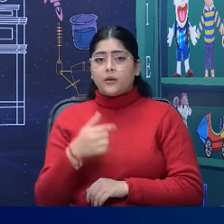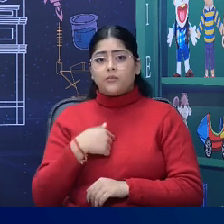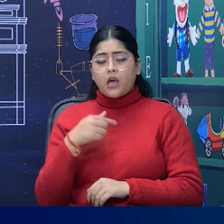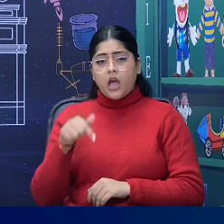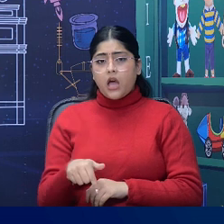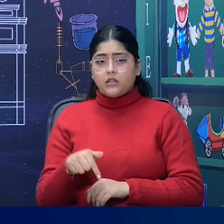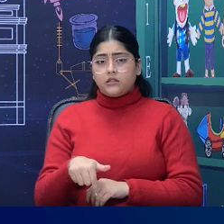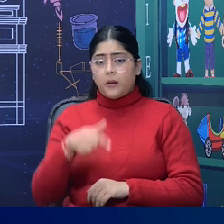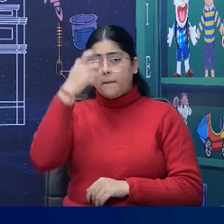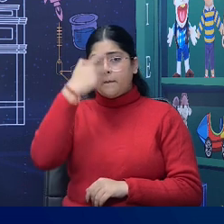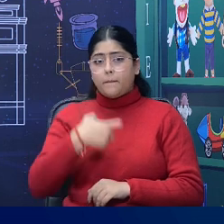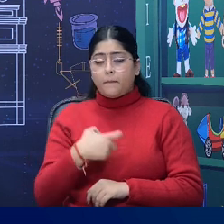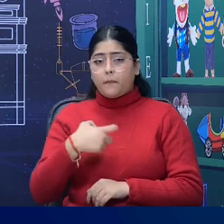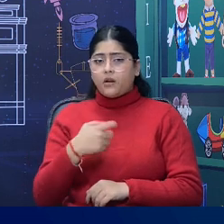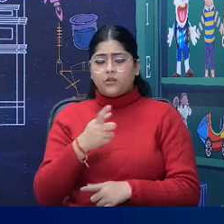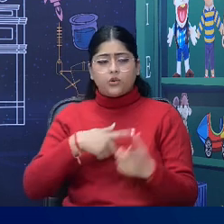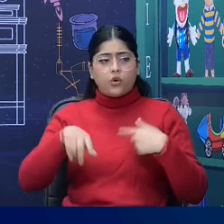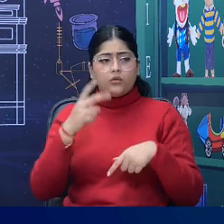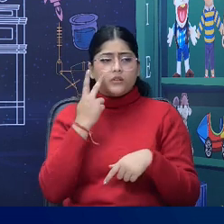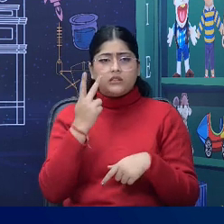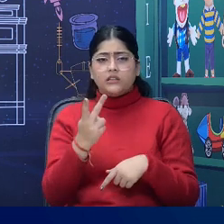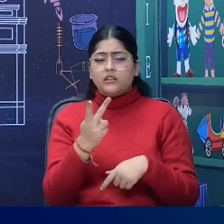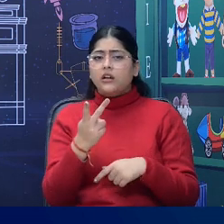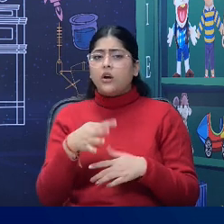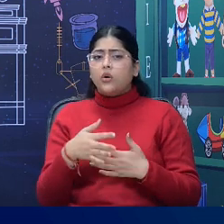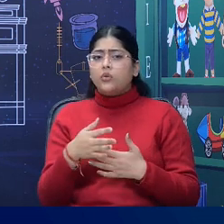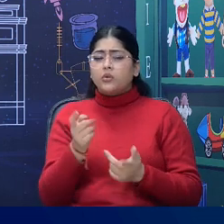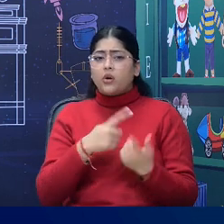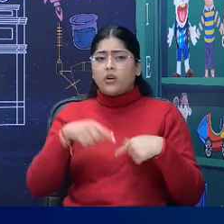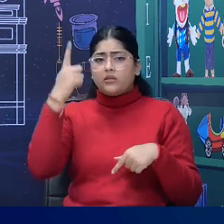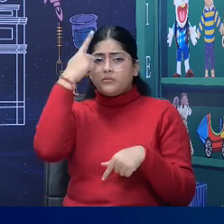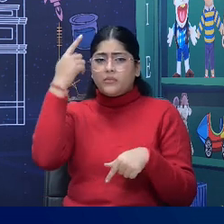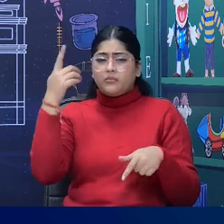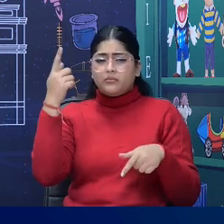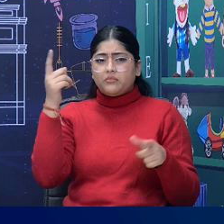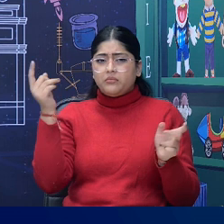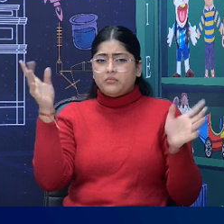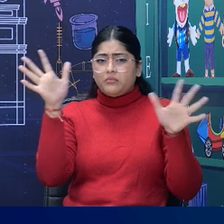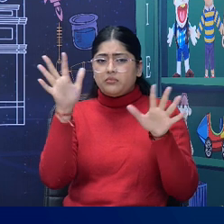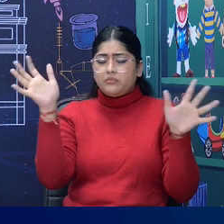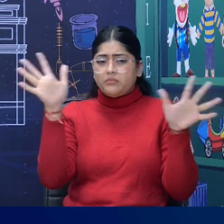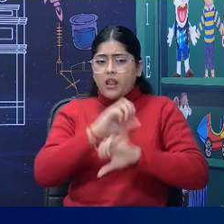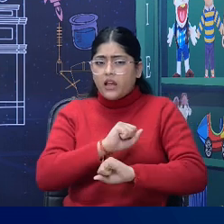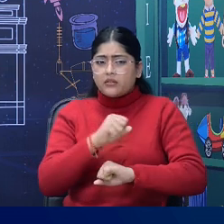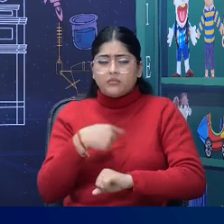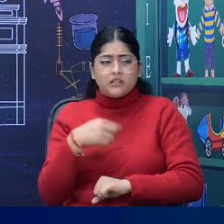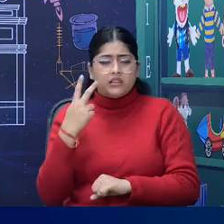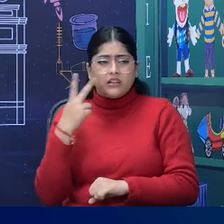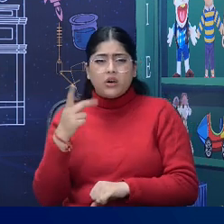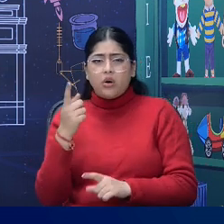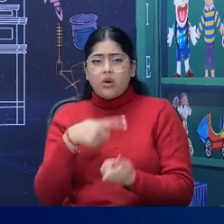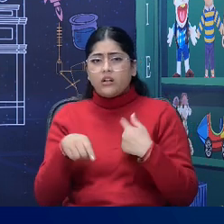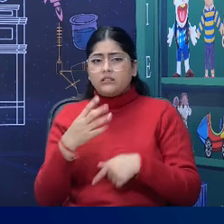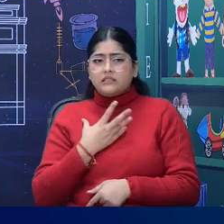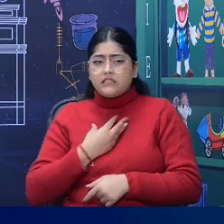मनुष्य को एक घने अंधकार में देख रहा हूं गंभीर वाणी उसके भीतर कुछ बुझ गया है यह युग ही अ